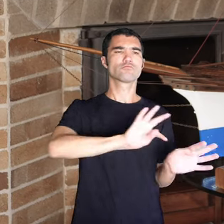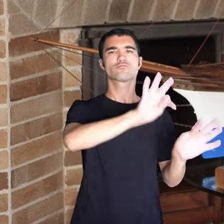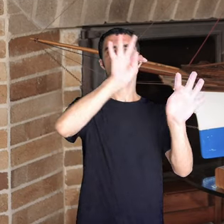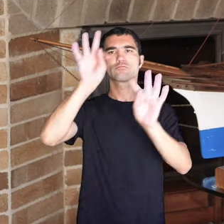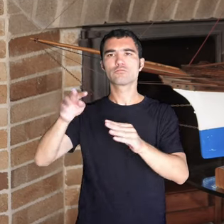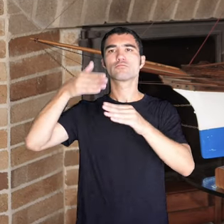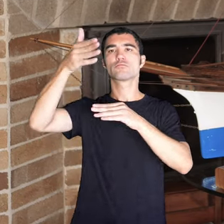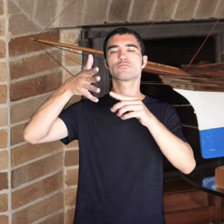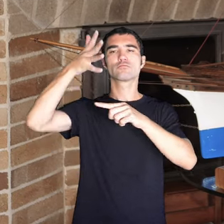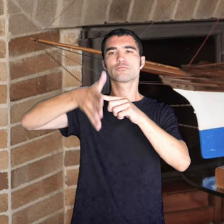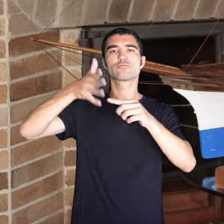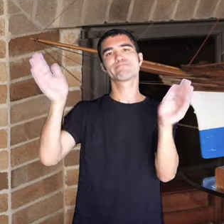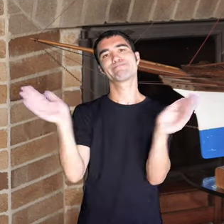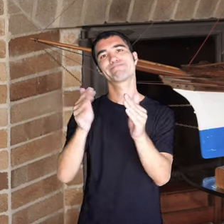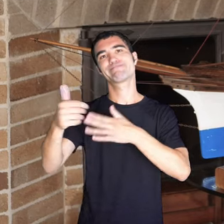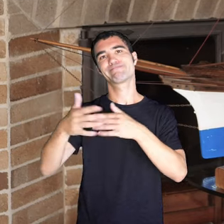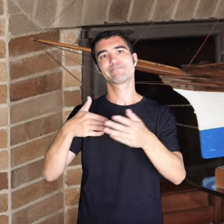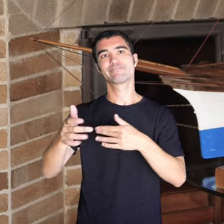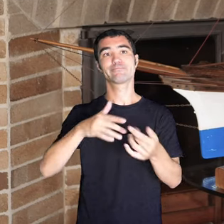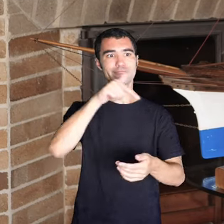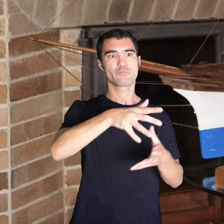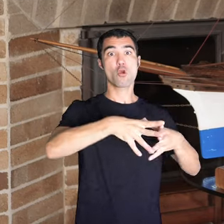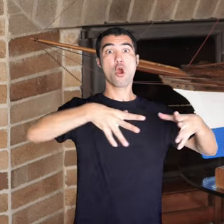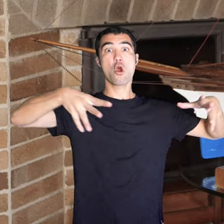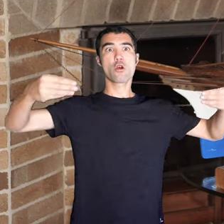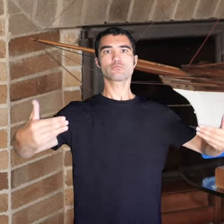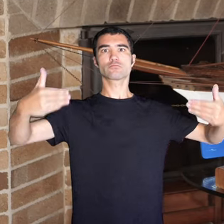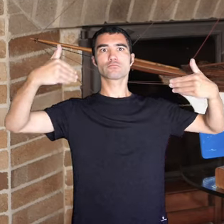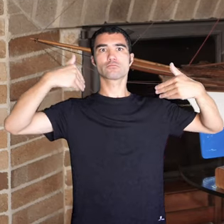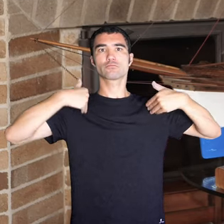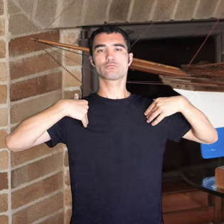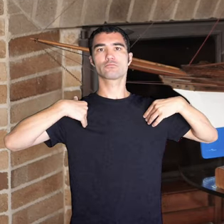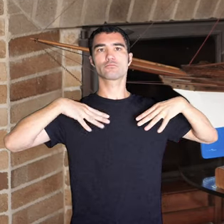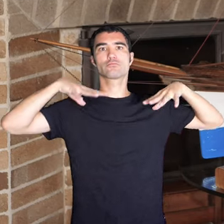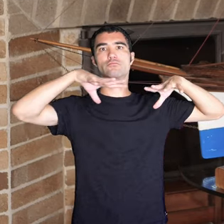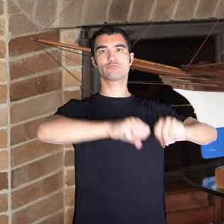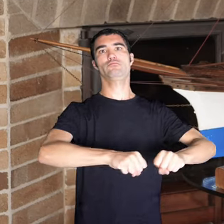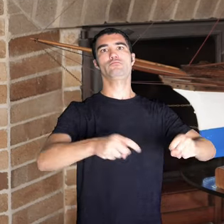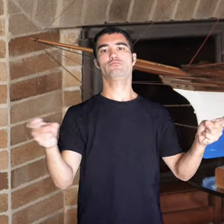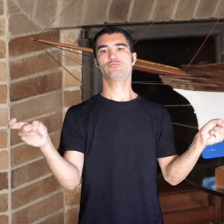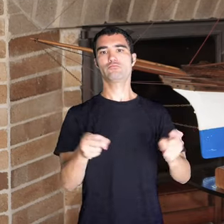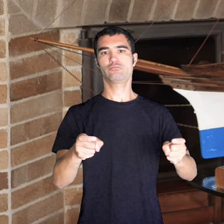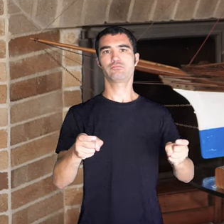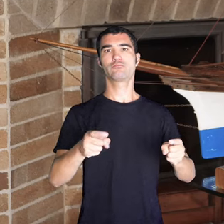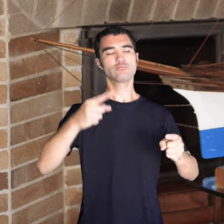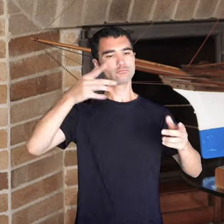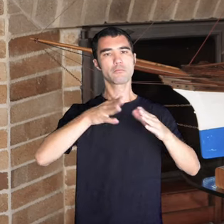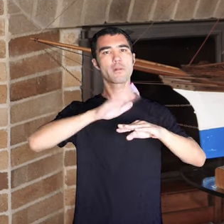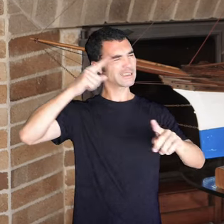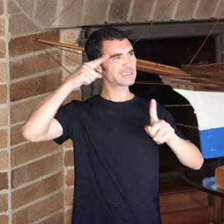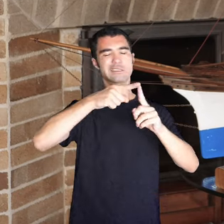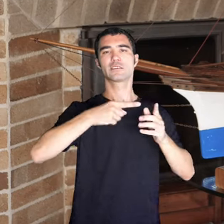ja a barcos més petits, perquè quan se va acabar l'assumpte de la taronja, diguéssim, i l'exportació,